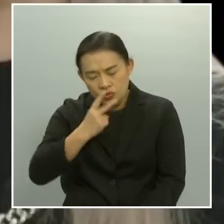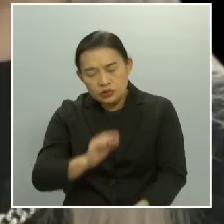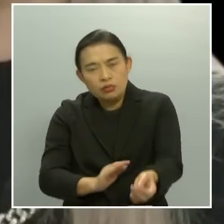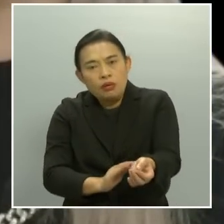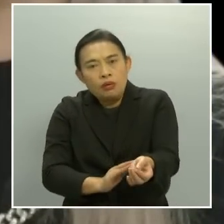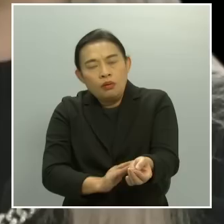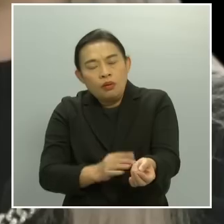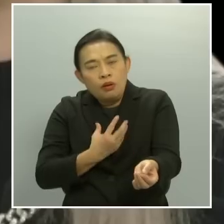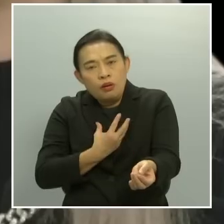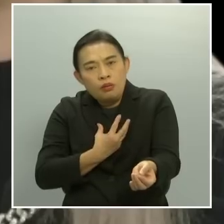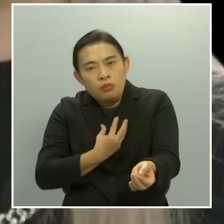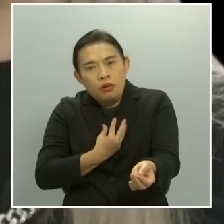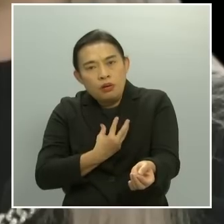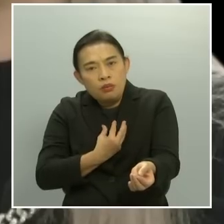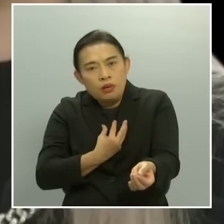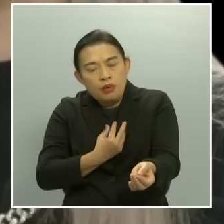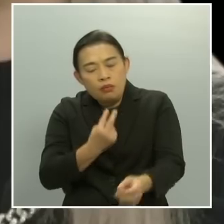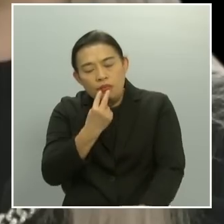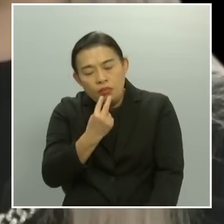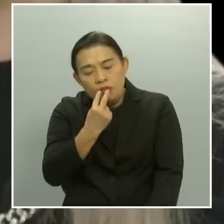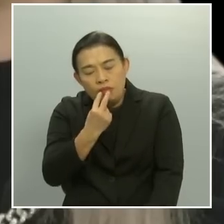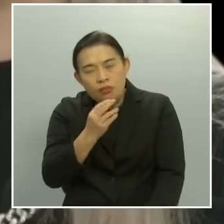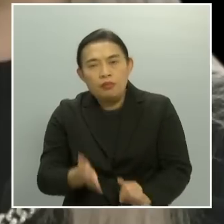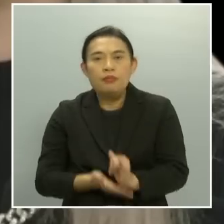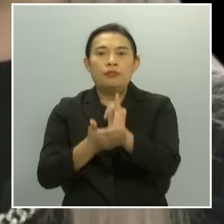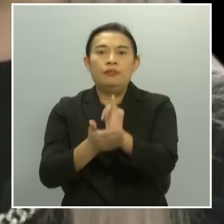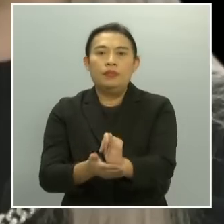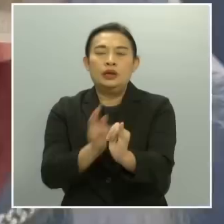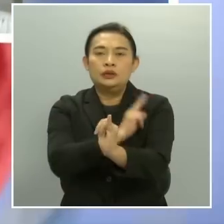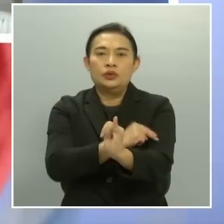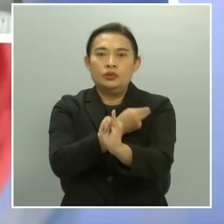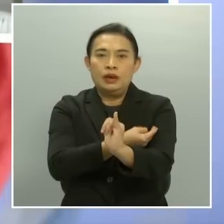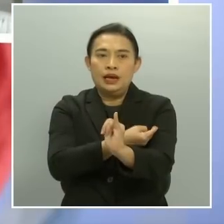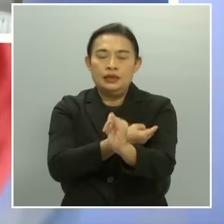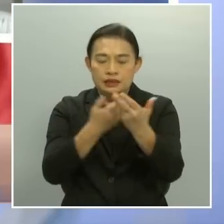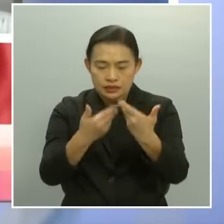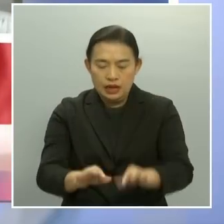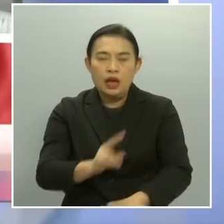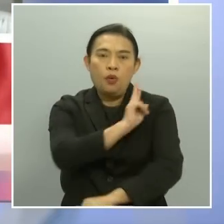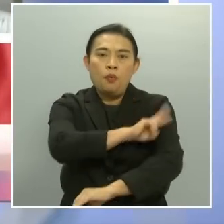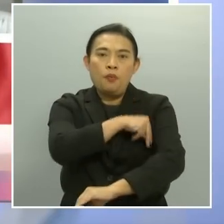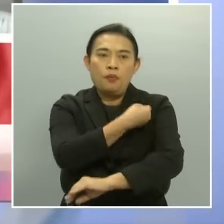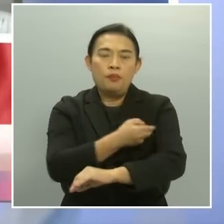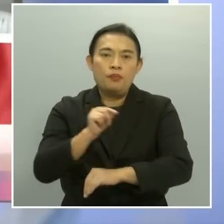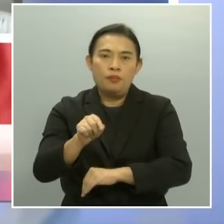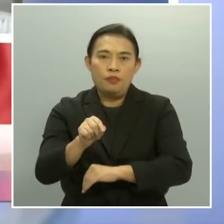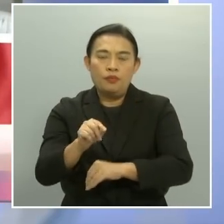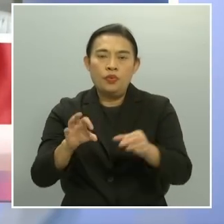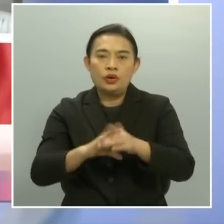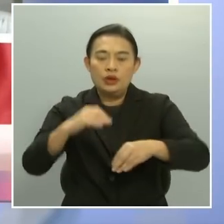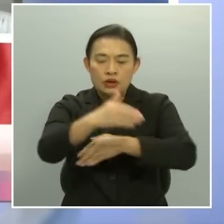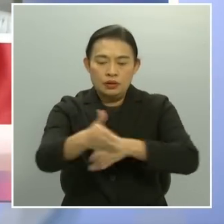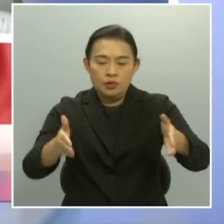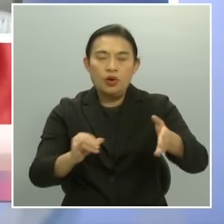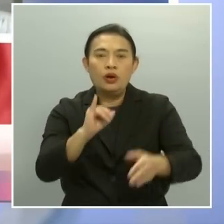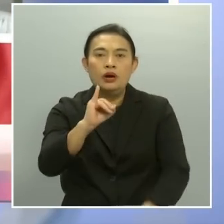างเงี้ยแม่ก็เลยพาส่งโรงพยาบาลนะคะพอไปถึงเนี่ยคุณหมอก็เอาเข้า ICUเพ